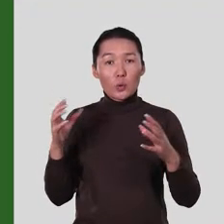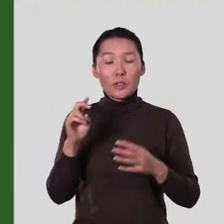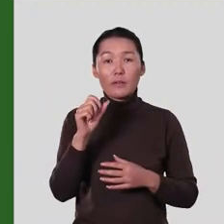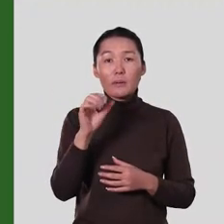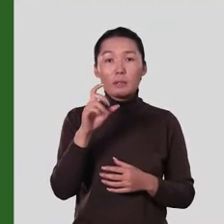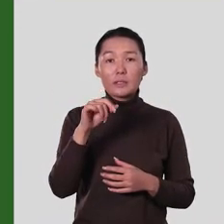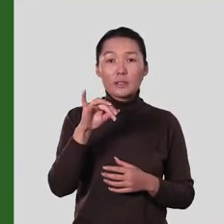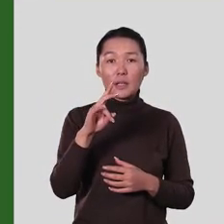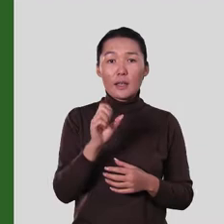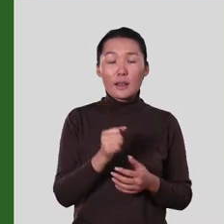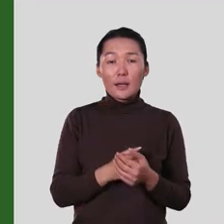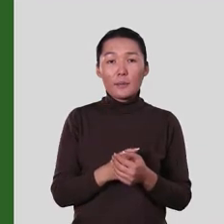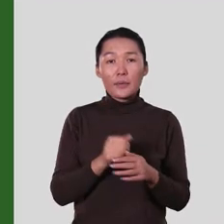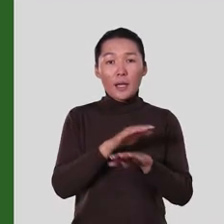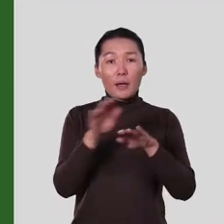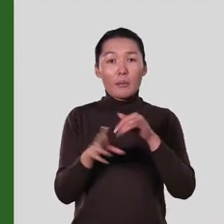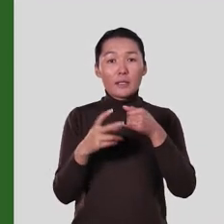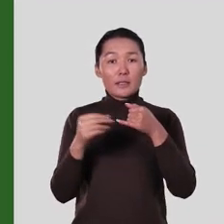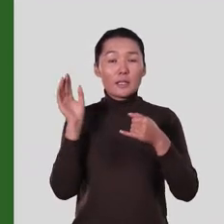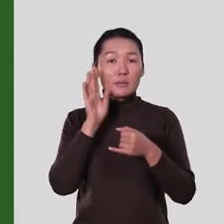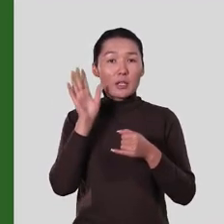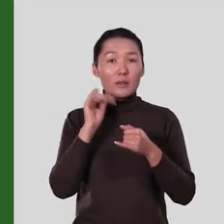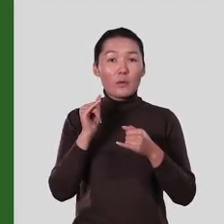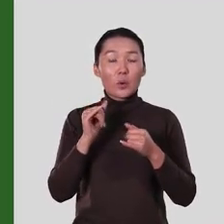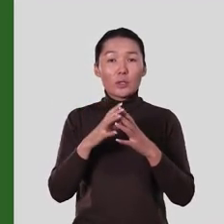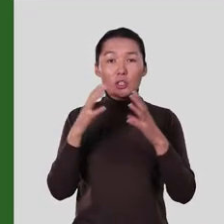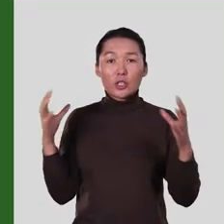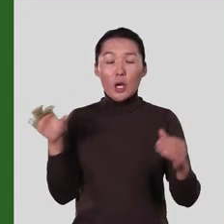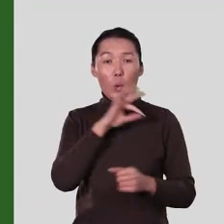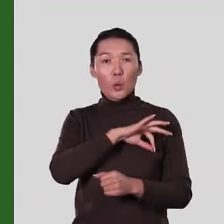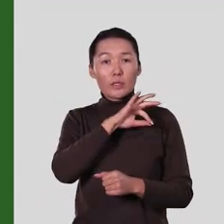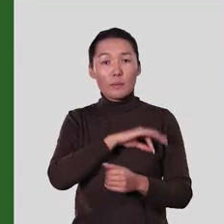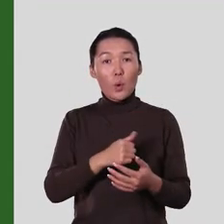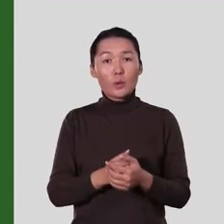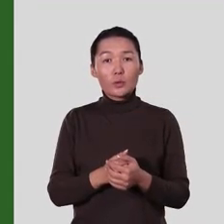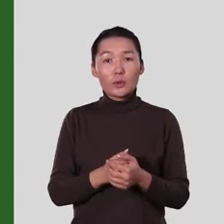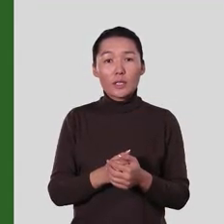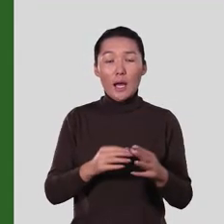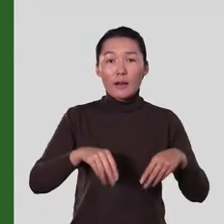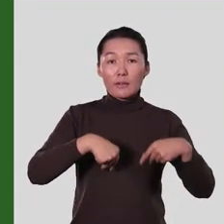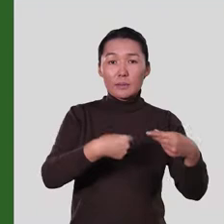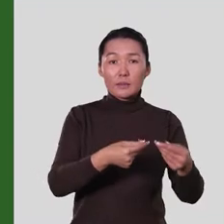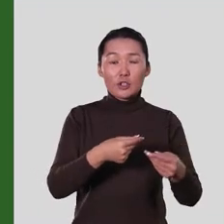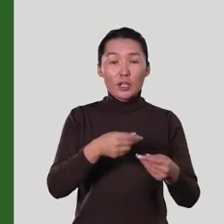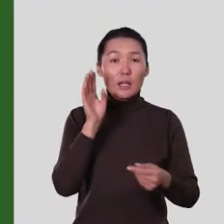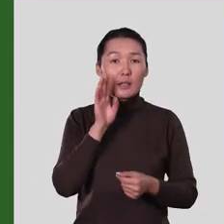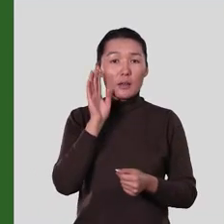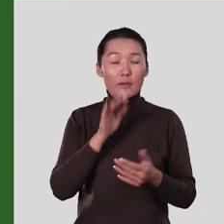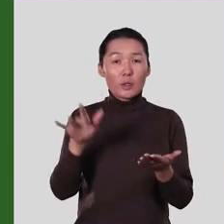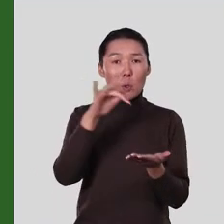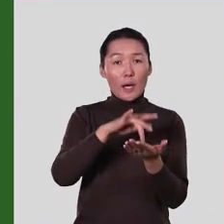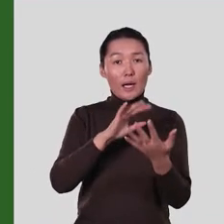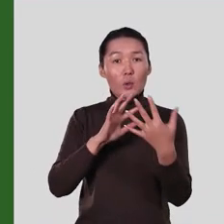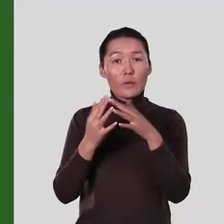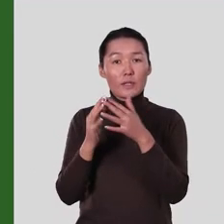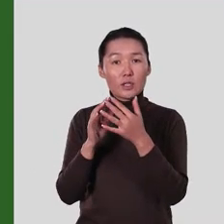бассейна. Подземные воды широко используются в обеспечении водой городов и